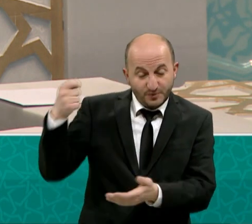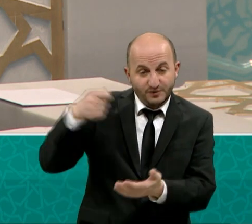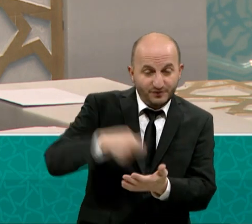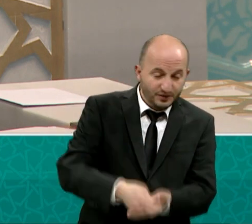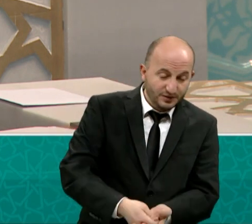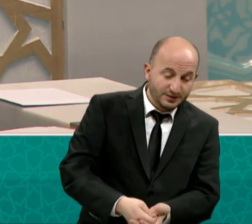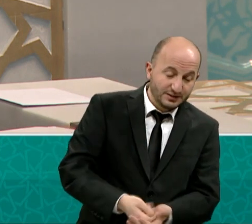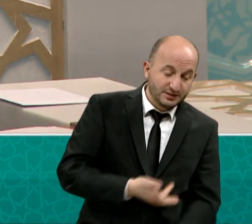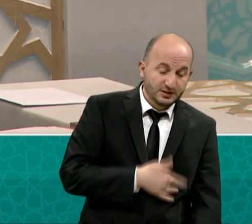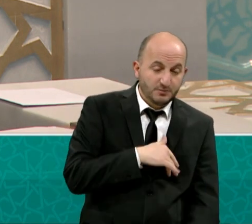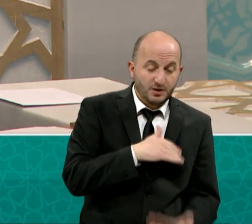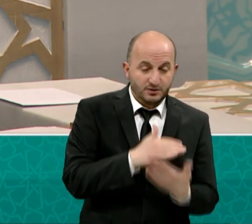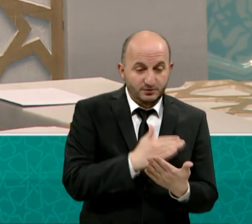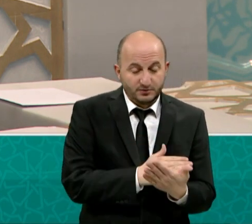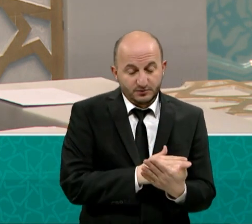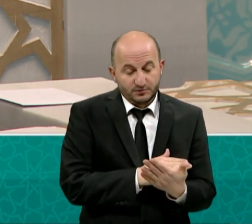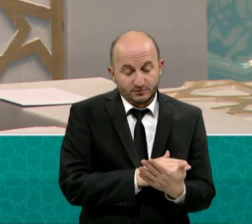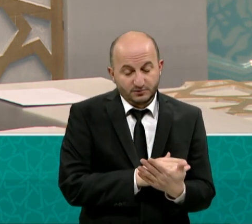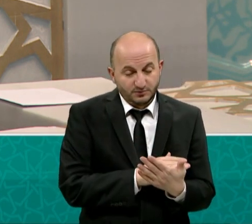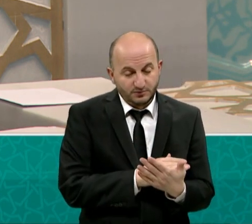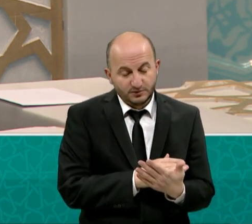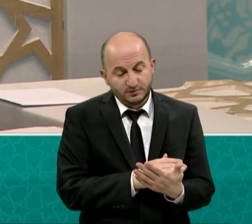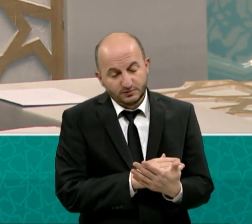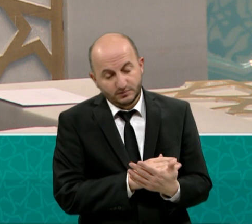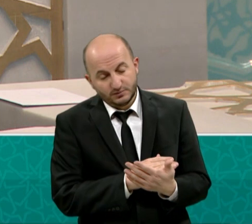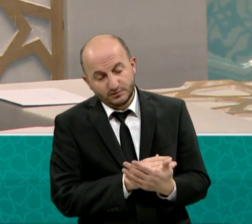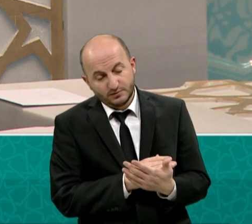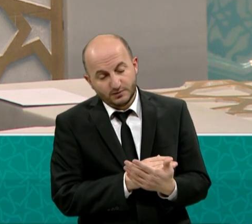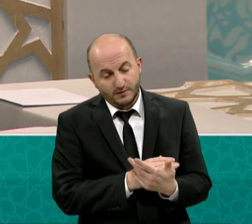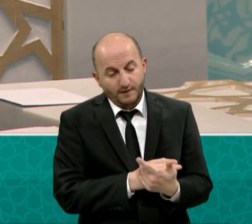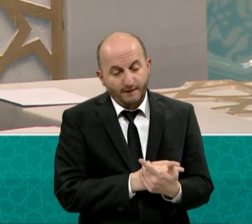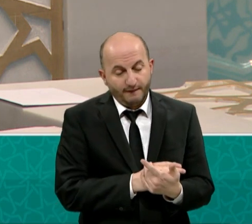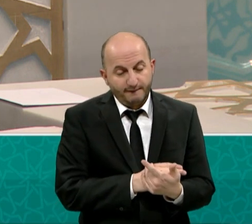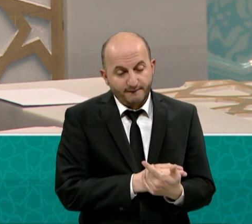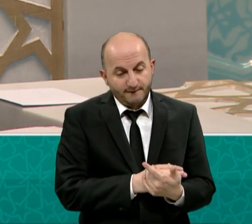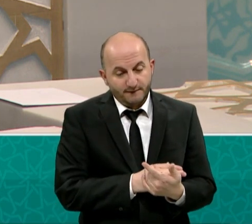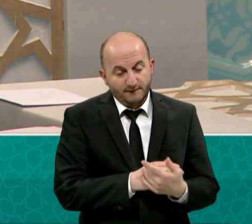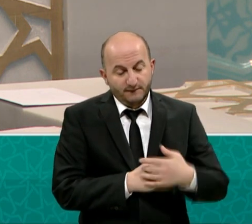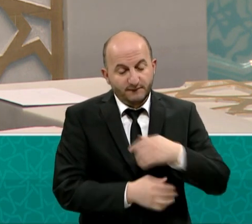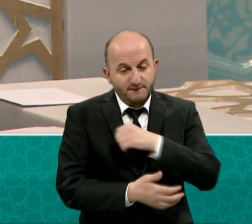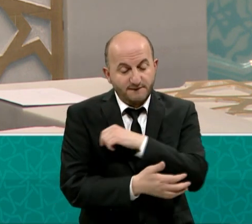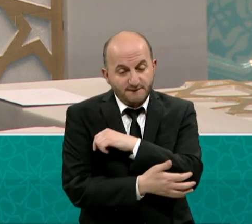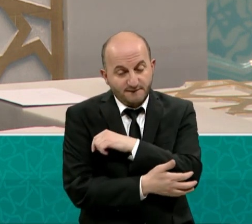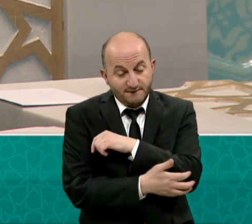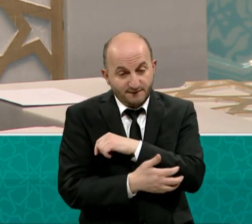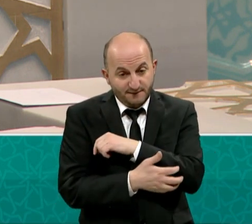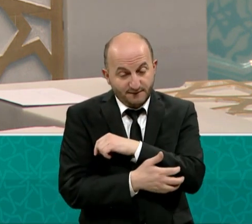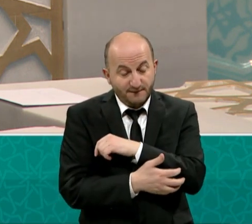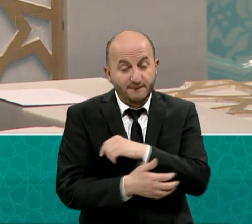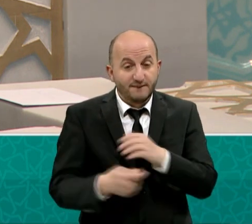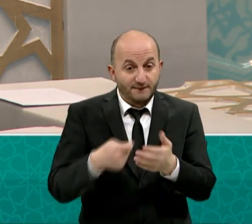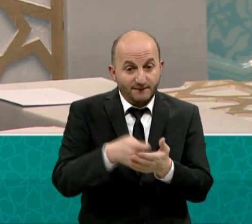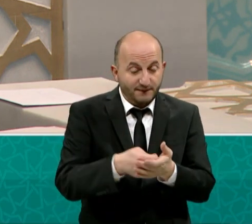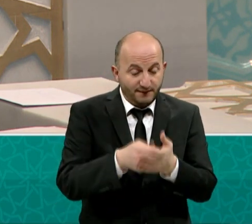iman esasları geldi, hem özel anlamda ibadetten burada zekat ve namaza yer verildi. Ondan